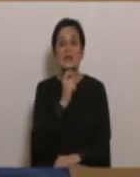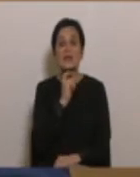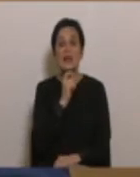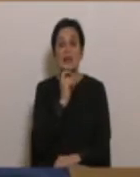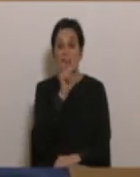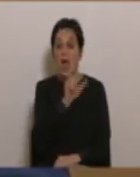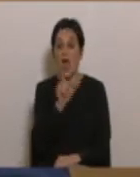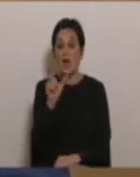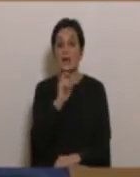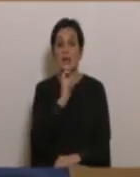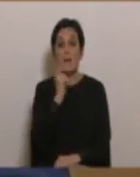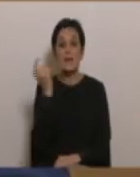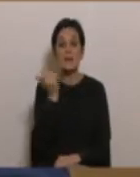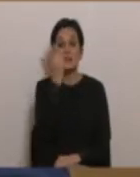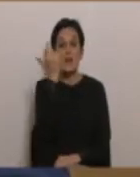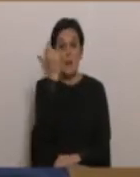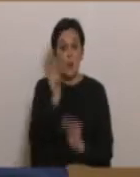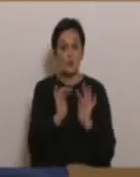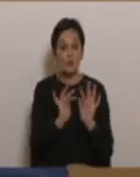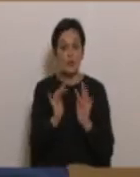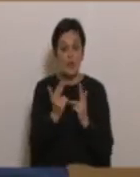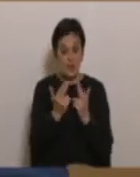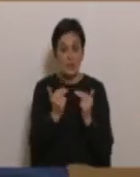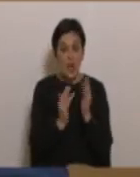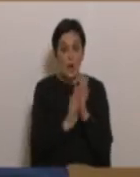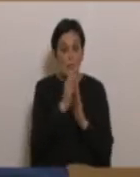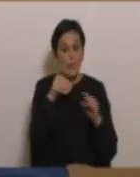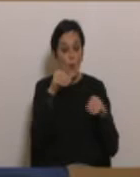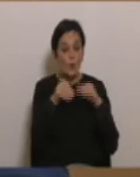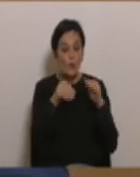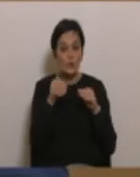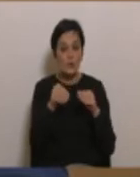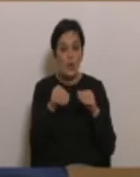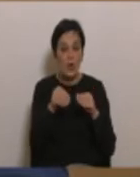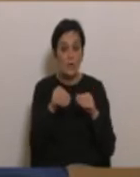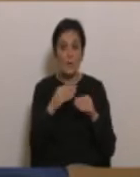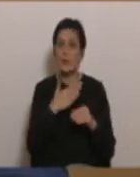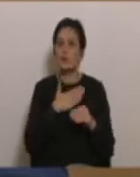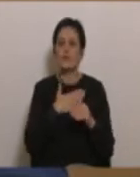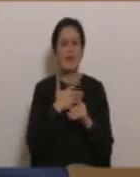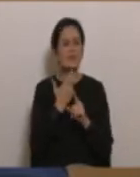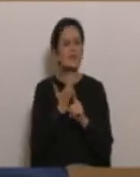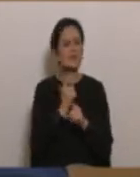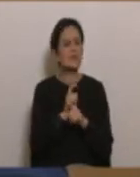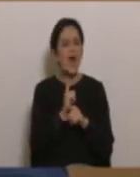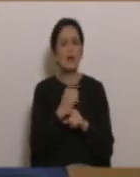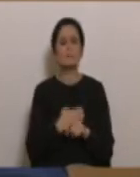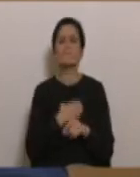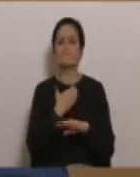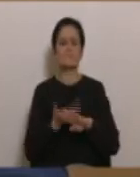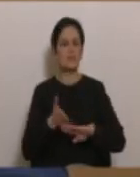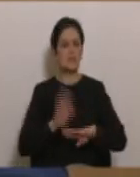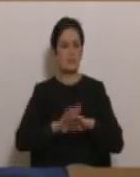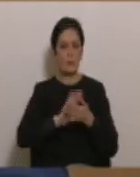გლეხების სამეურნეო საქმიანობაში და მოსავლის მოყვანაში, ჩვენ ძალიან უმძიმეს მდგომარეობაში